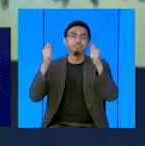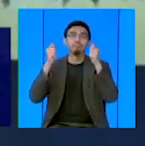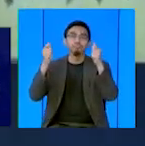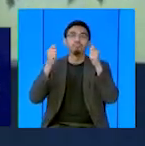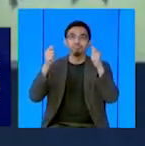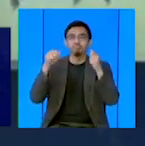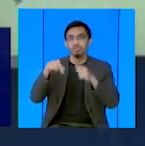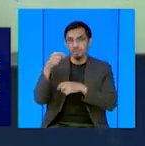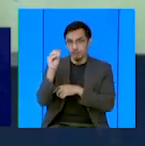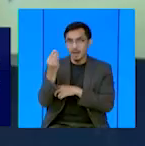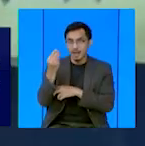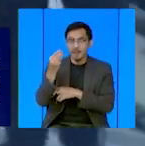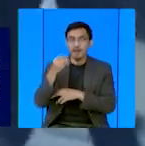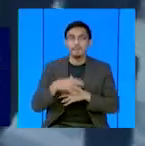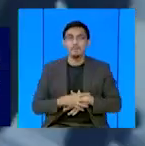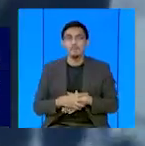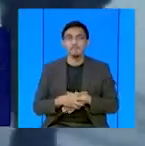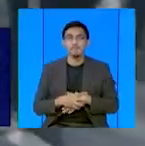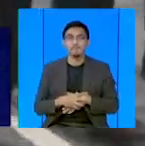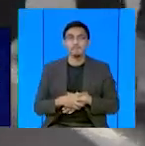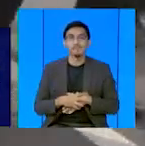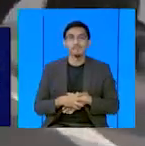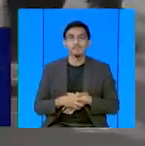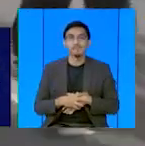ke Disnaker DKI Jakarta.